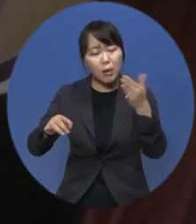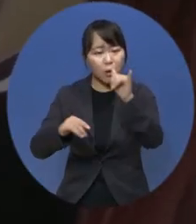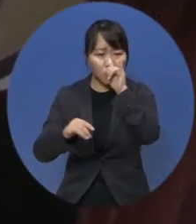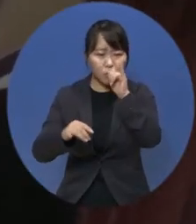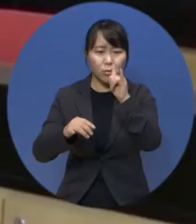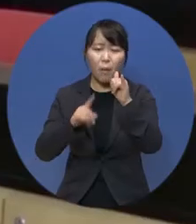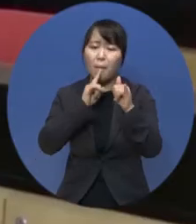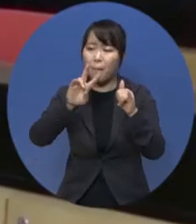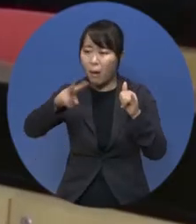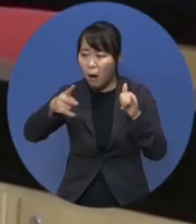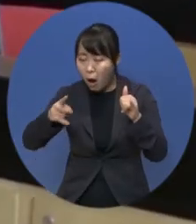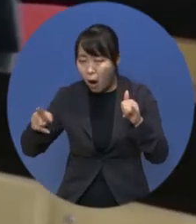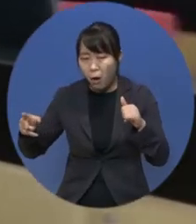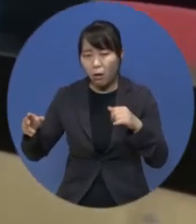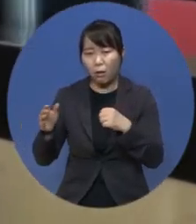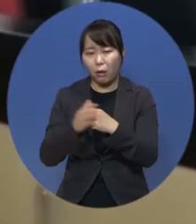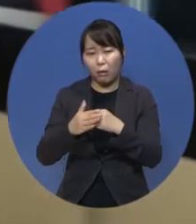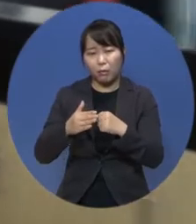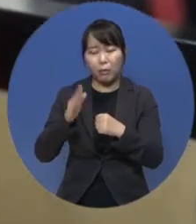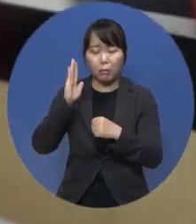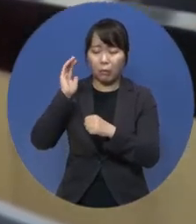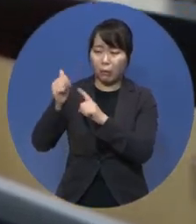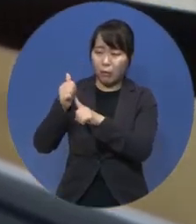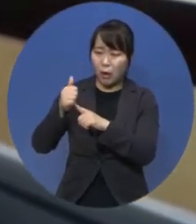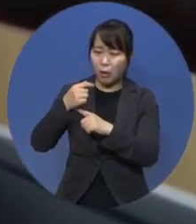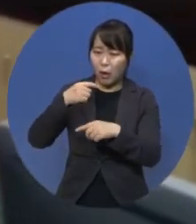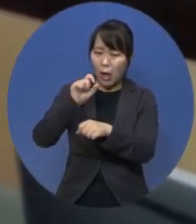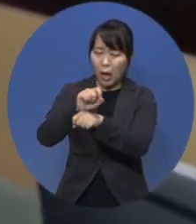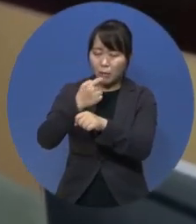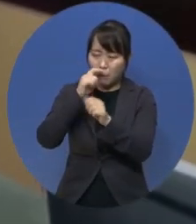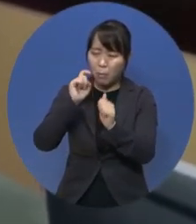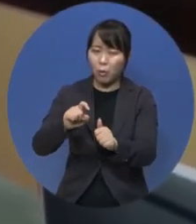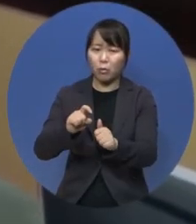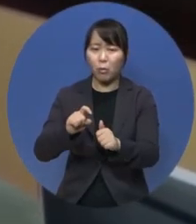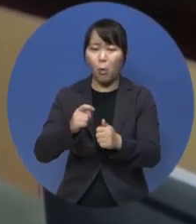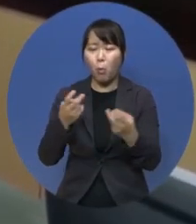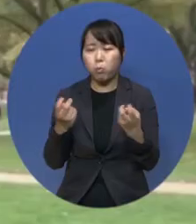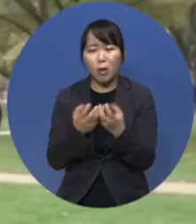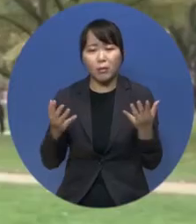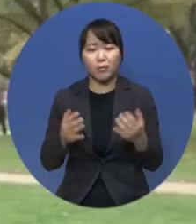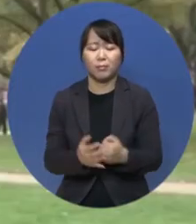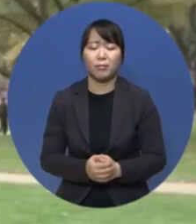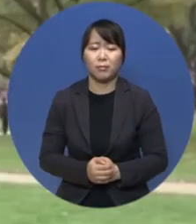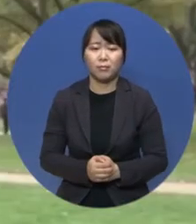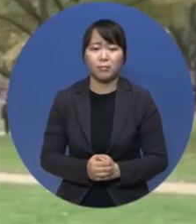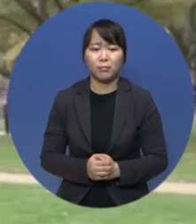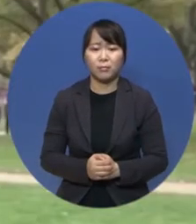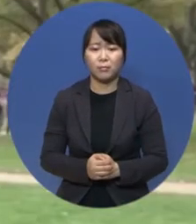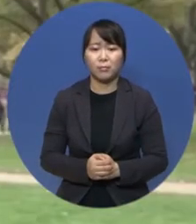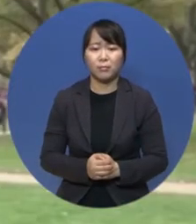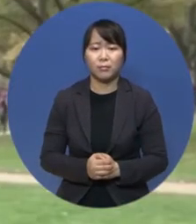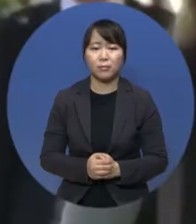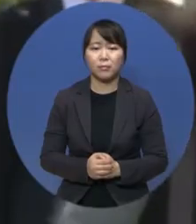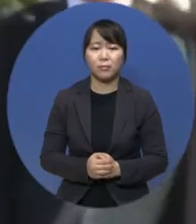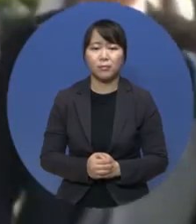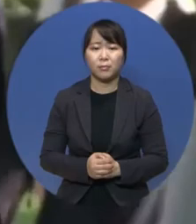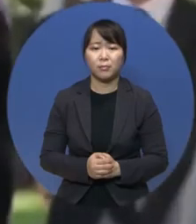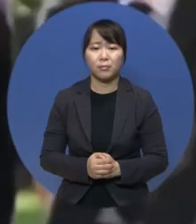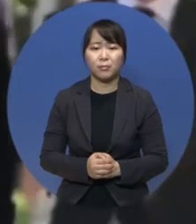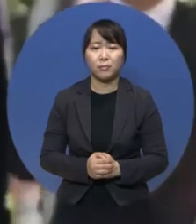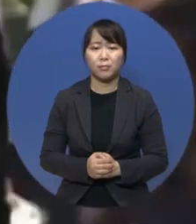번복되는 트럼프 행정명령 의 거치를 정하지 못하고 있는 현실입니다 wbc 복지 tv 뉴욕